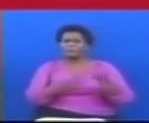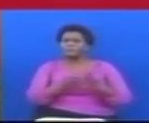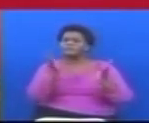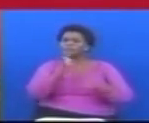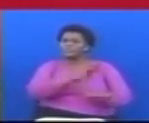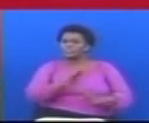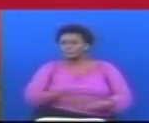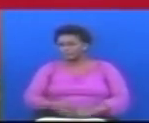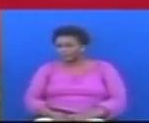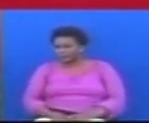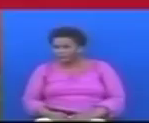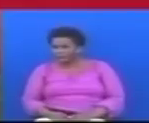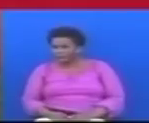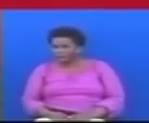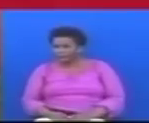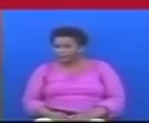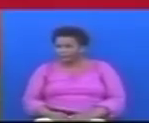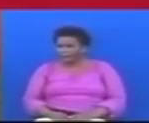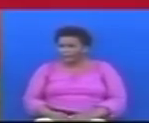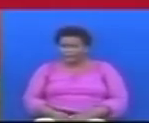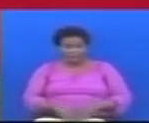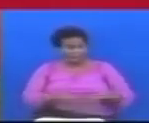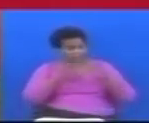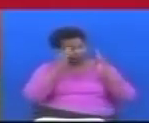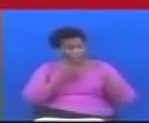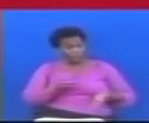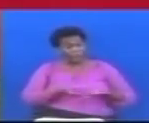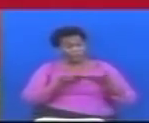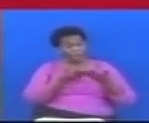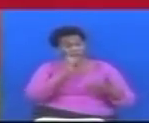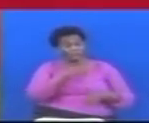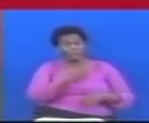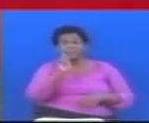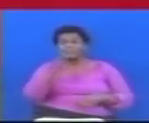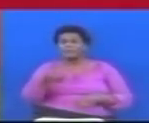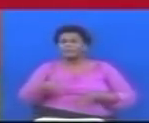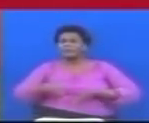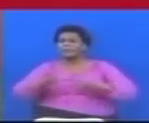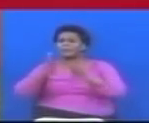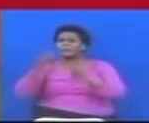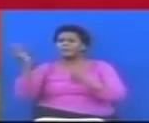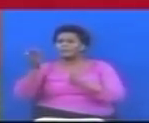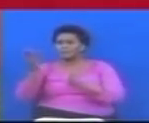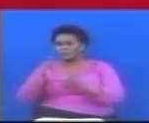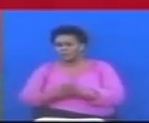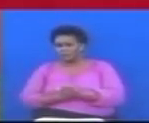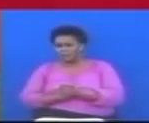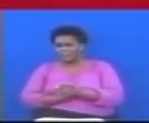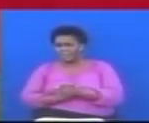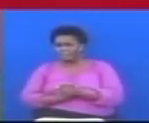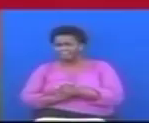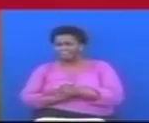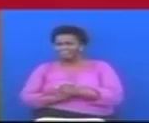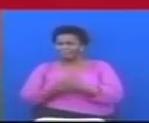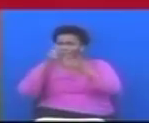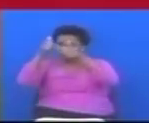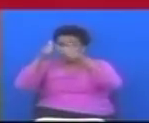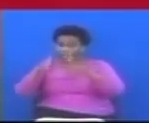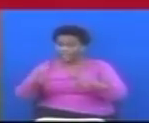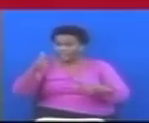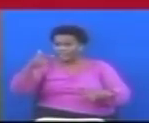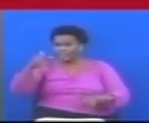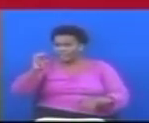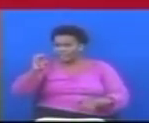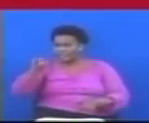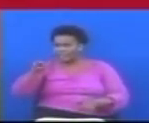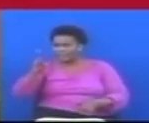Sanzate. Lakini mheshimiwa naibu spika, kuna barabara nyingine ambayo itakuwa inashughulikiwa kwa maana kutangaza kupata mzabuni